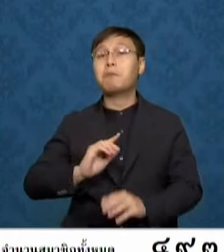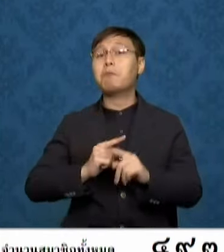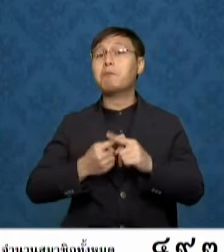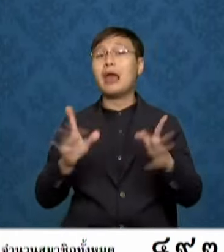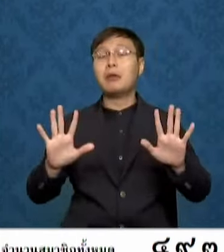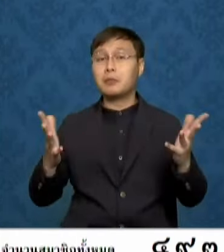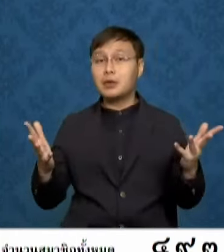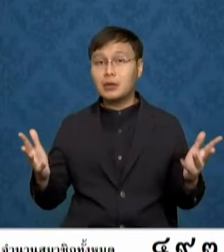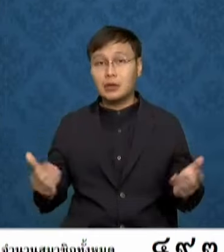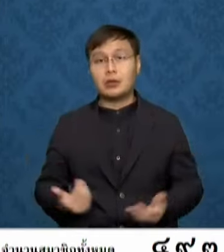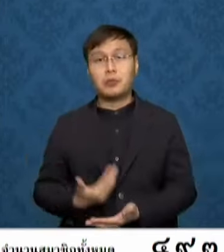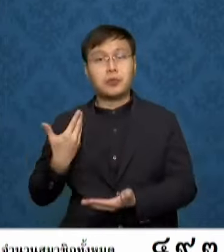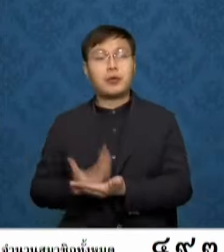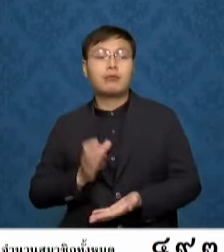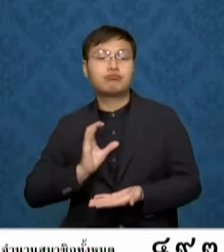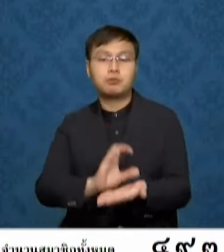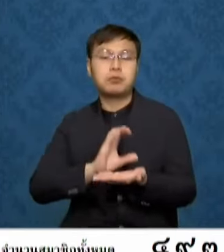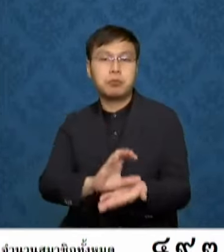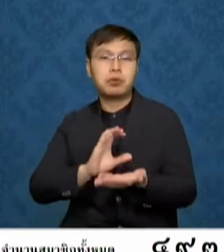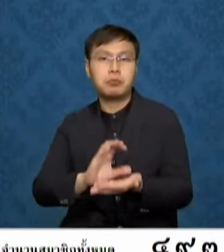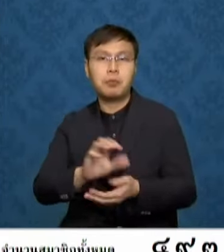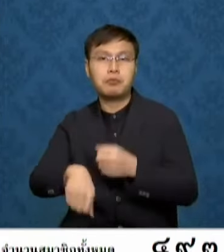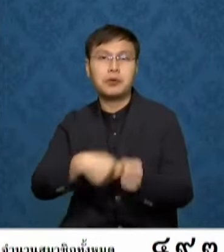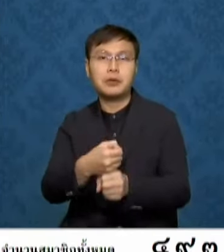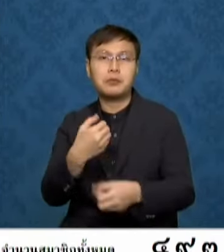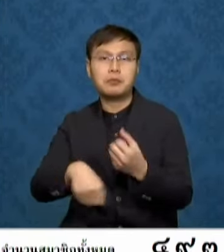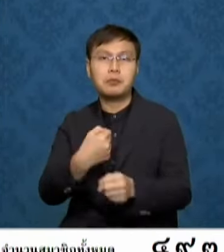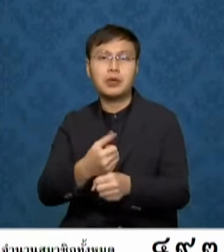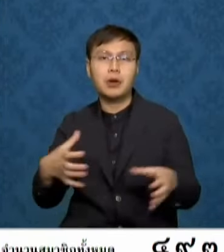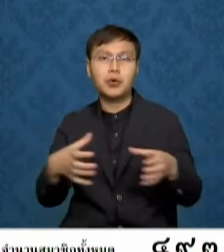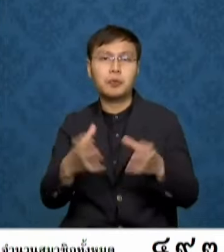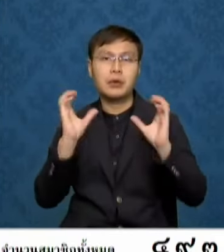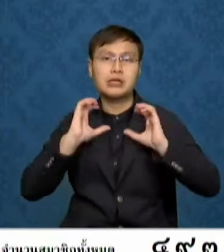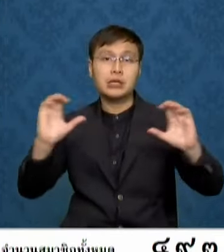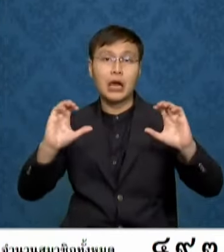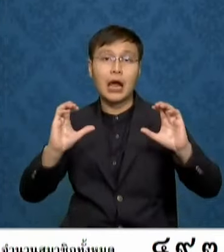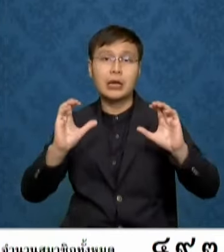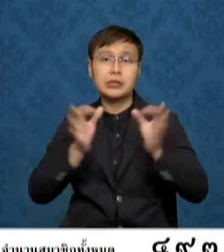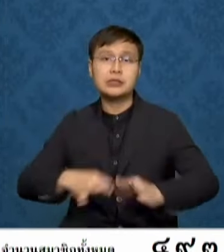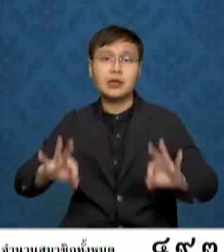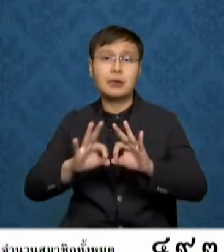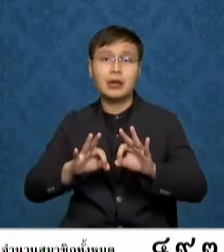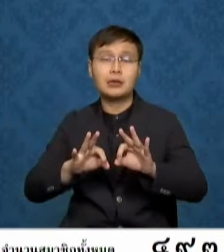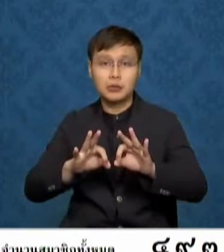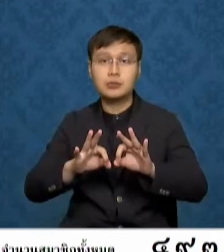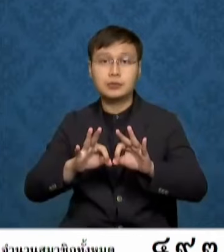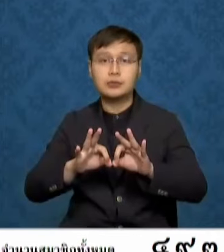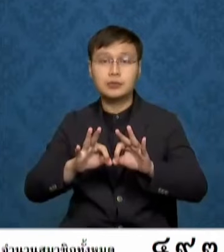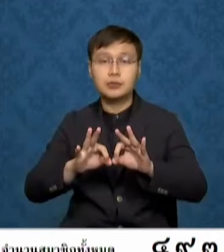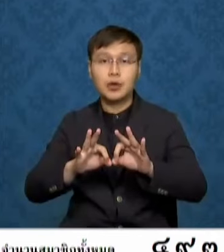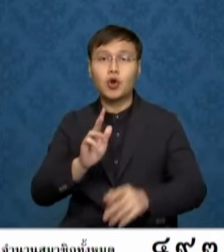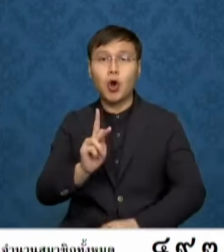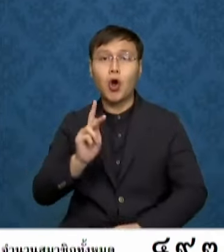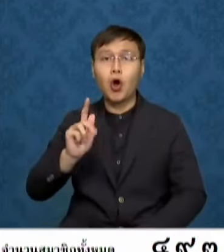ถูกทุ่มลงไปมากขึ้นทุกปีทุกปีโดยเฉพาะแค่ในส่วนหน่วยราชการที่มีบทบาทสำคัญในพื้นที่อย่างกอรมน